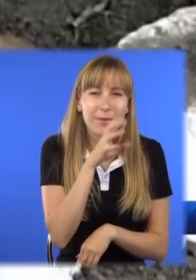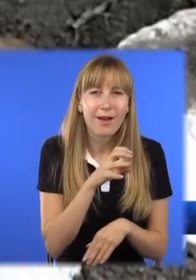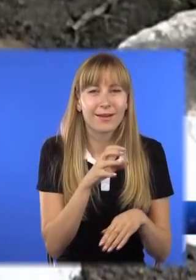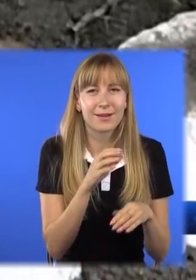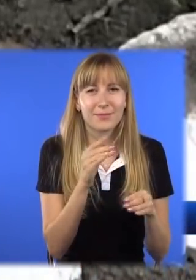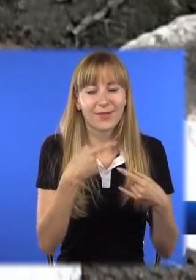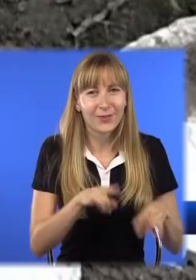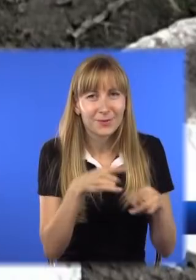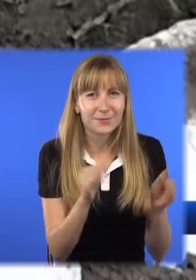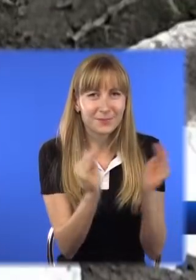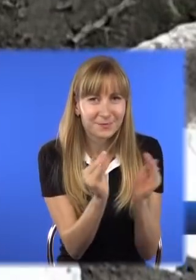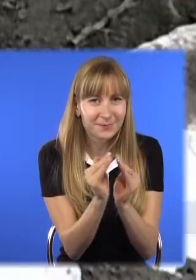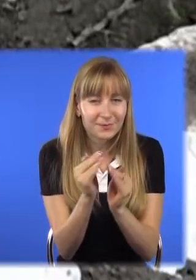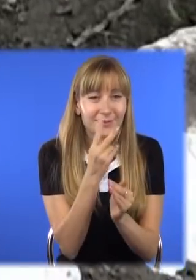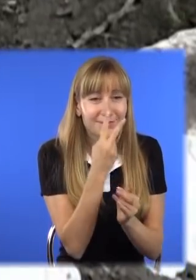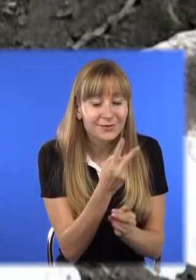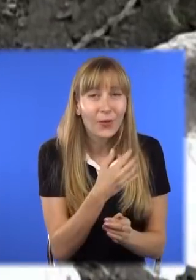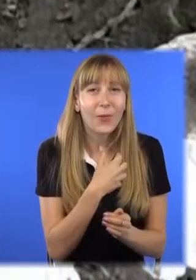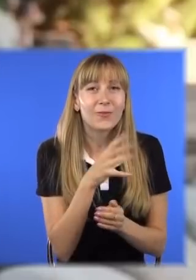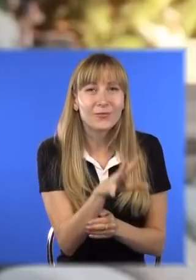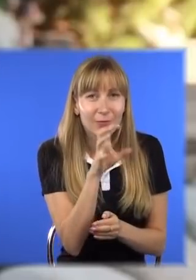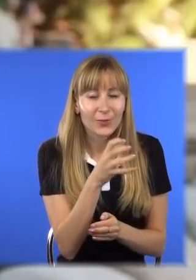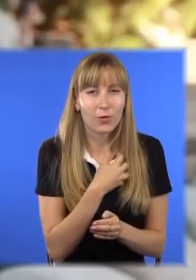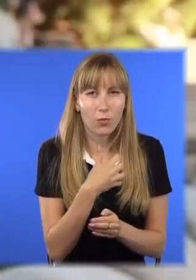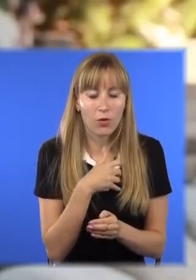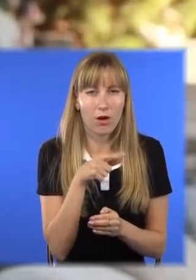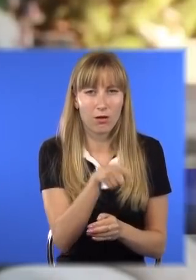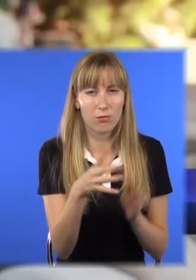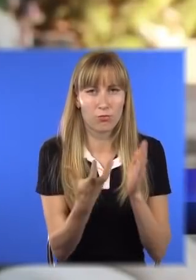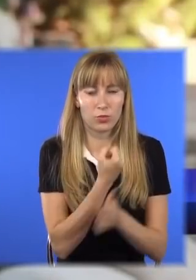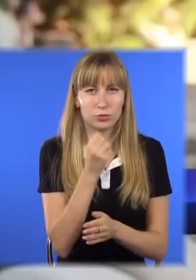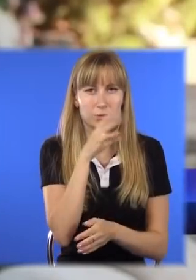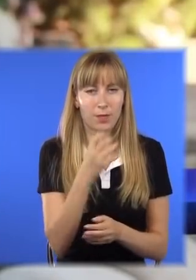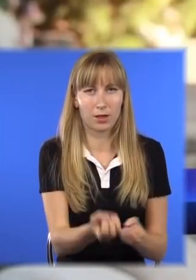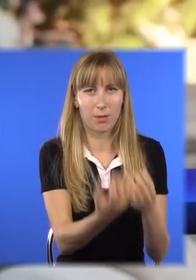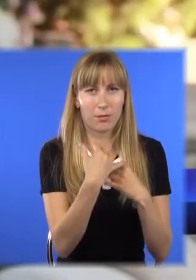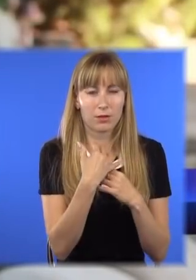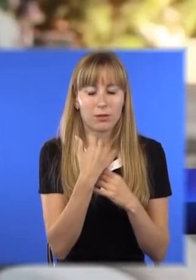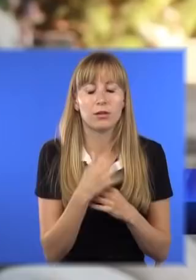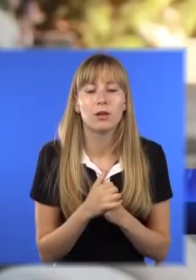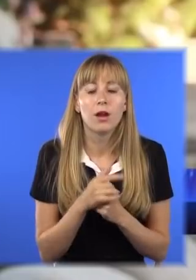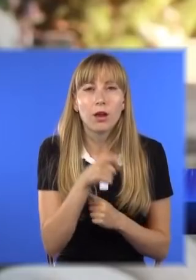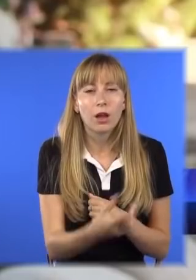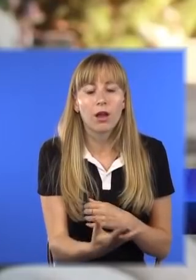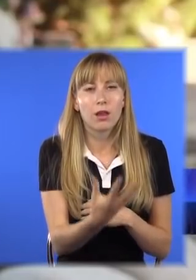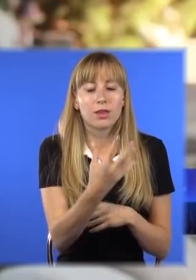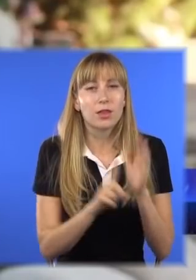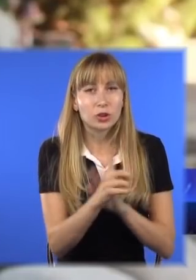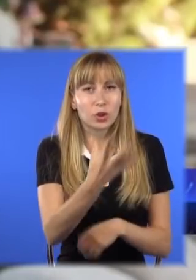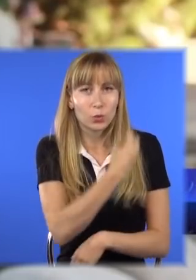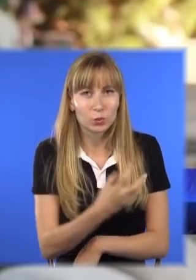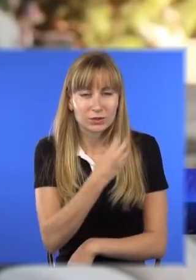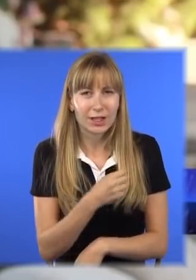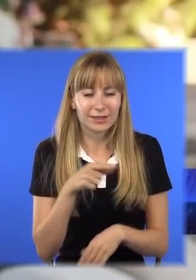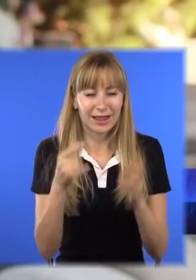сфотографувати тварину призвело до її агресивної реакції. Ну, вона почала мене кусати, я швидко, ну, щоб вона не ногу кусала, а